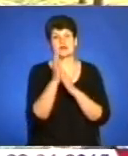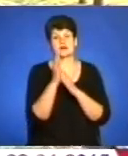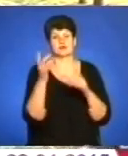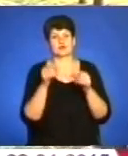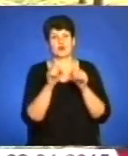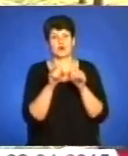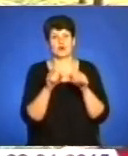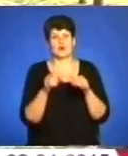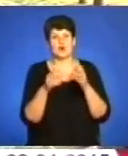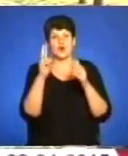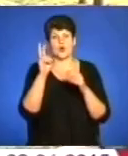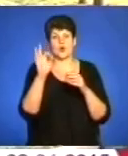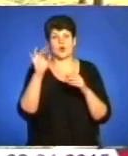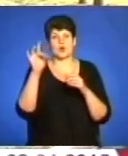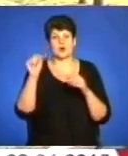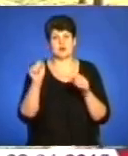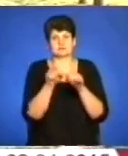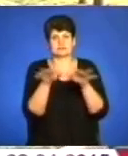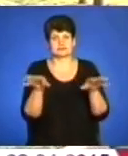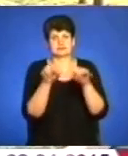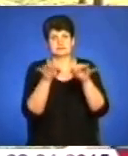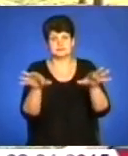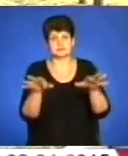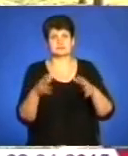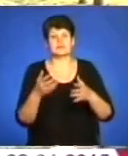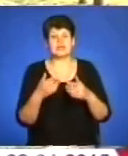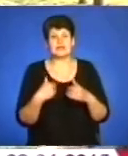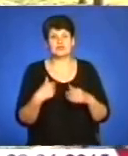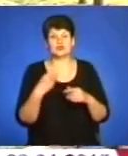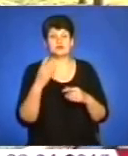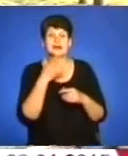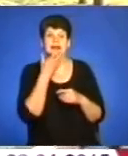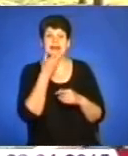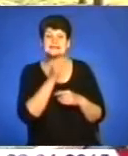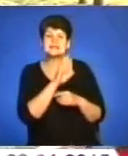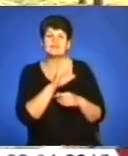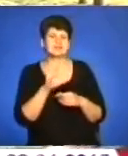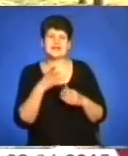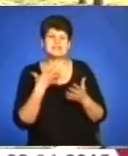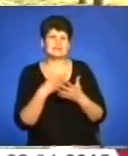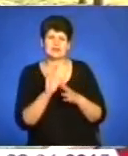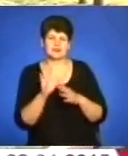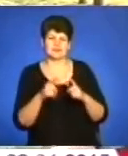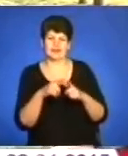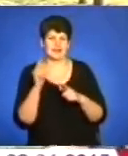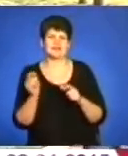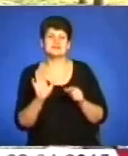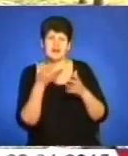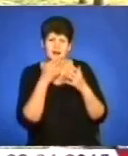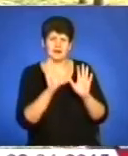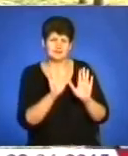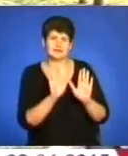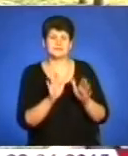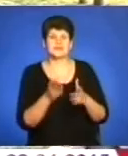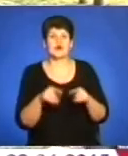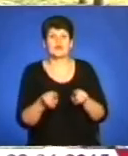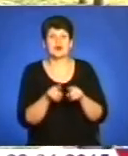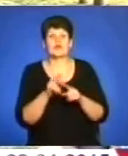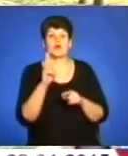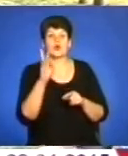нову кора, знову скидає. Тобто воно зараз виглядає дерево без кори, і воно красиве не так своїми там листями, хоча також красиве, як саме